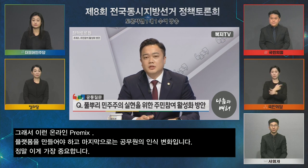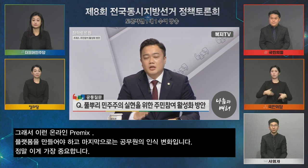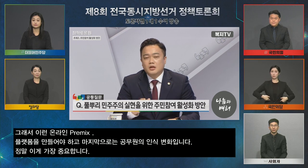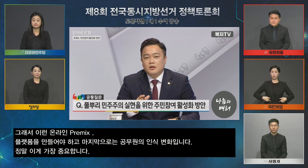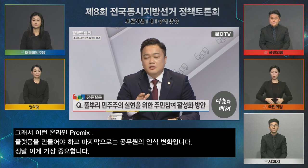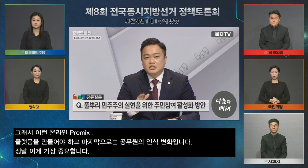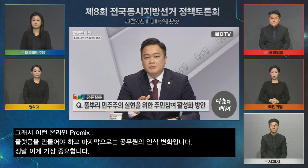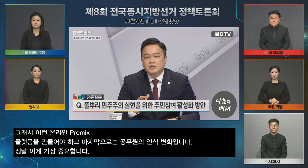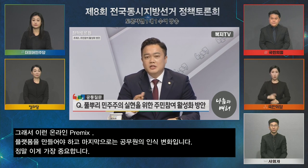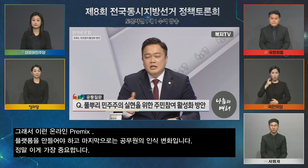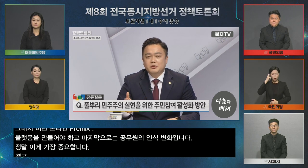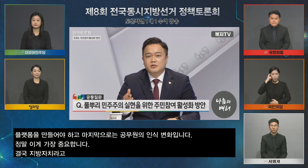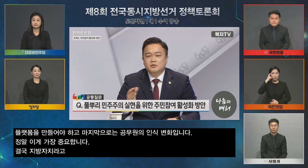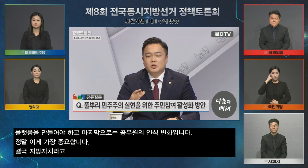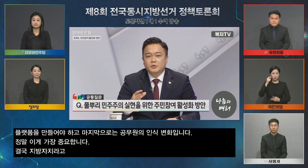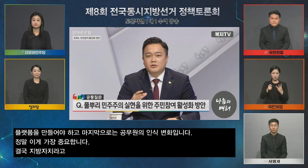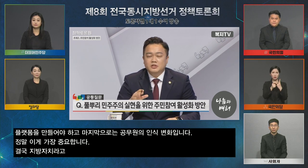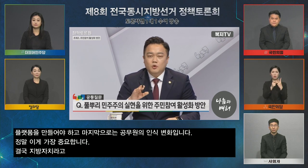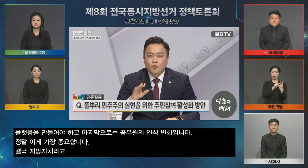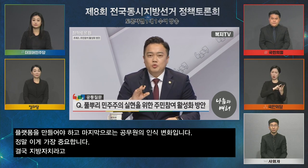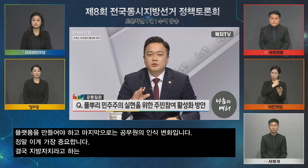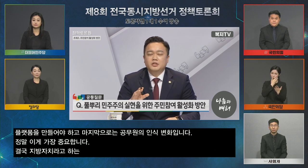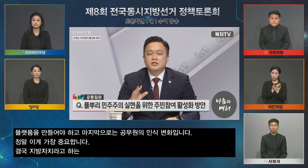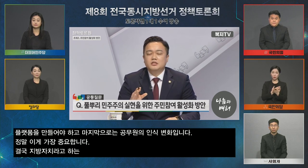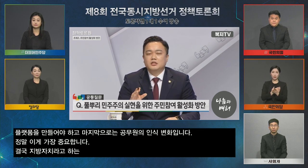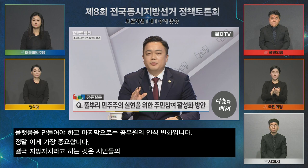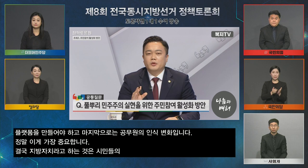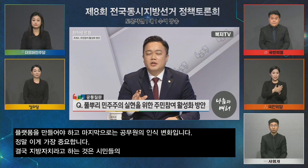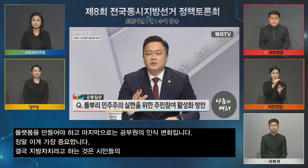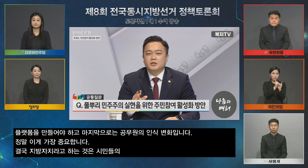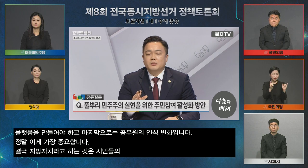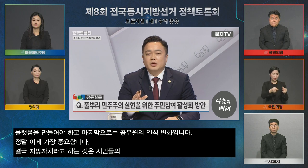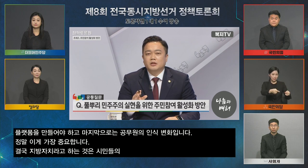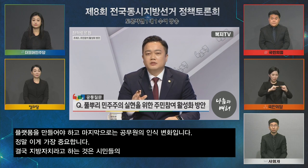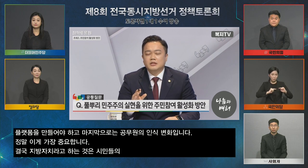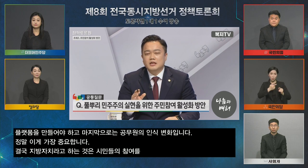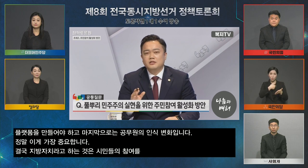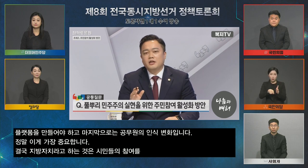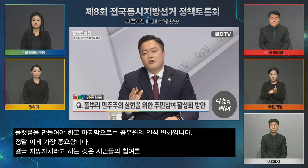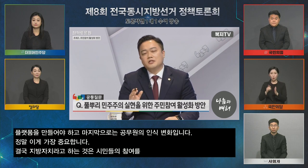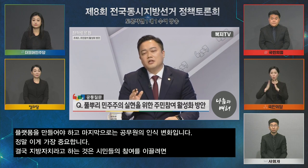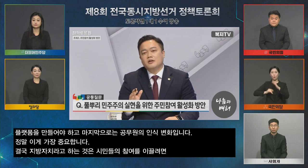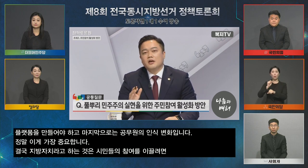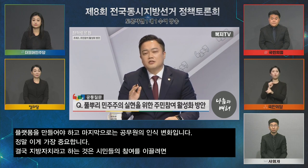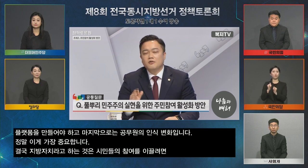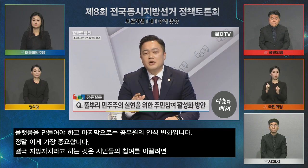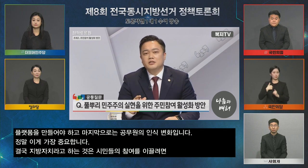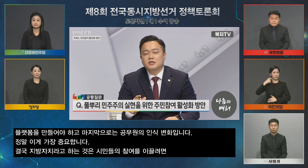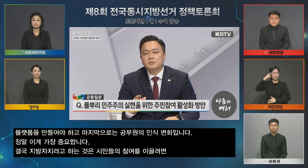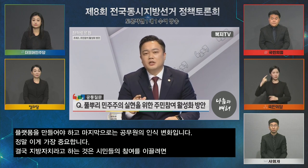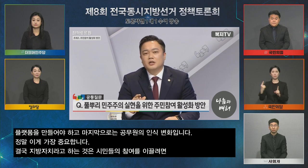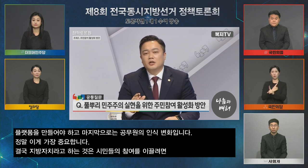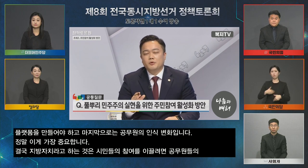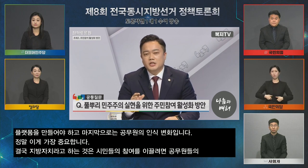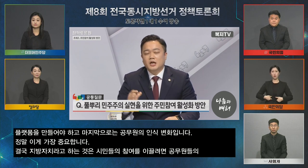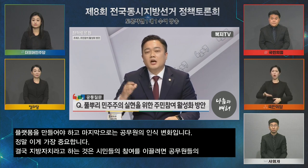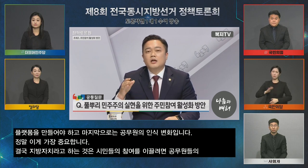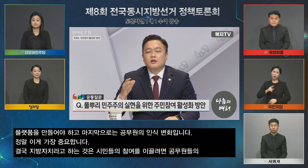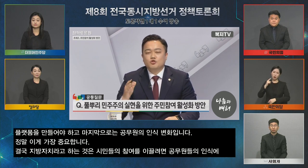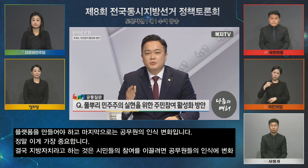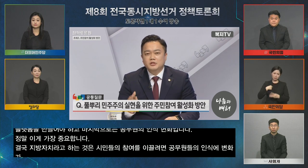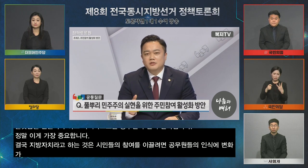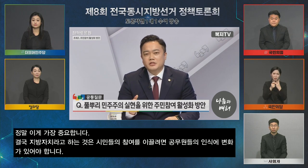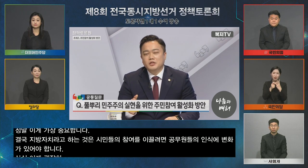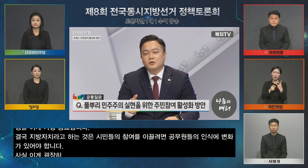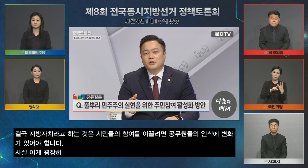것은 시민들의 참여를 이끌려면 이 공무원들의 인식이 변화가 있어야 됩니다. 그런데 사실 이게 굉장히 성가신 일입니다. 왜냐